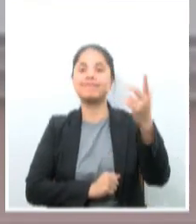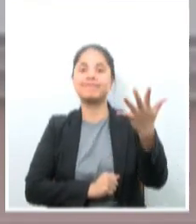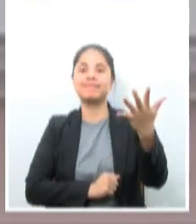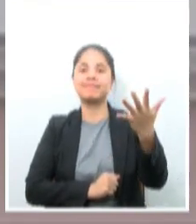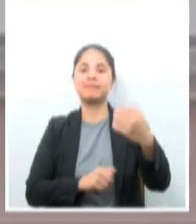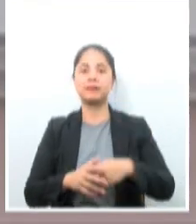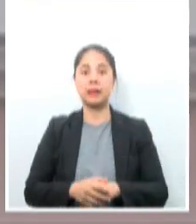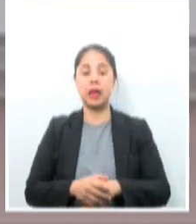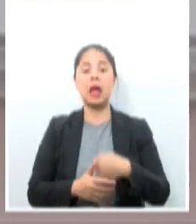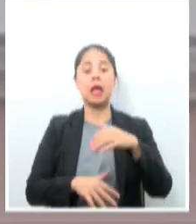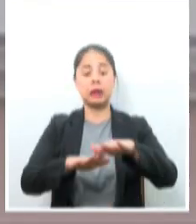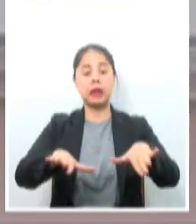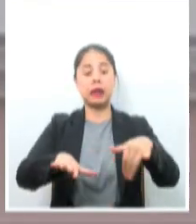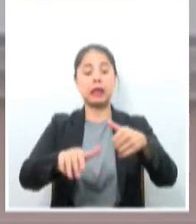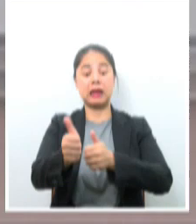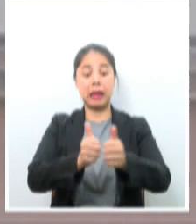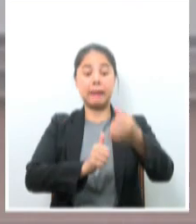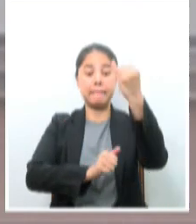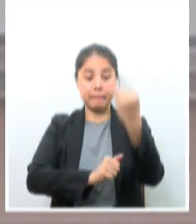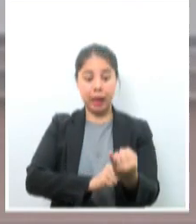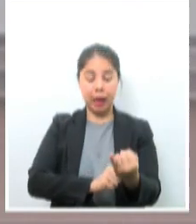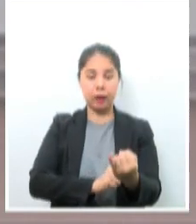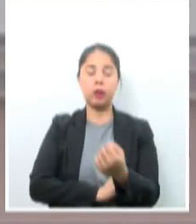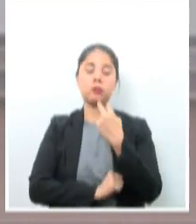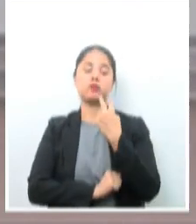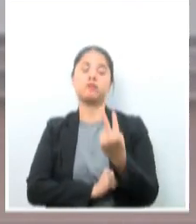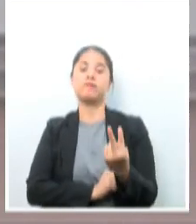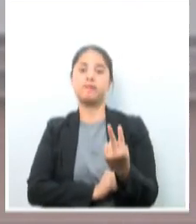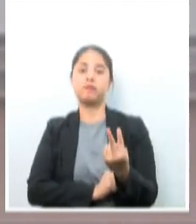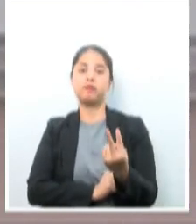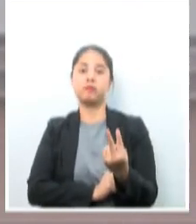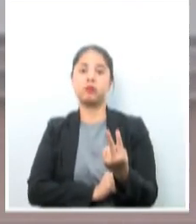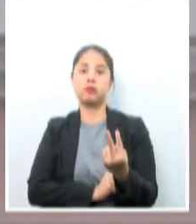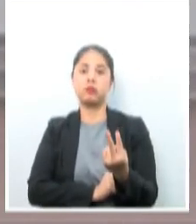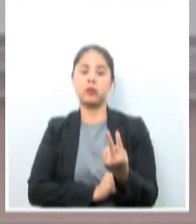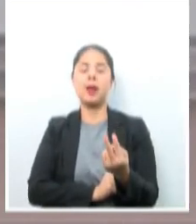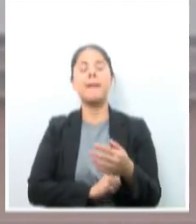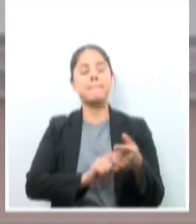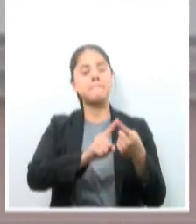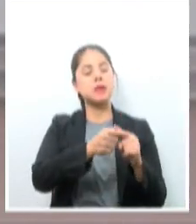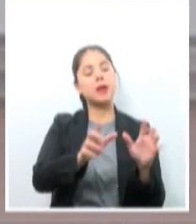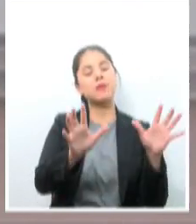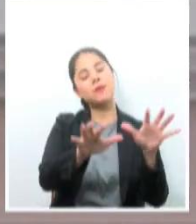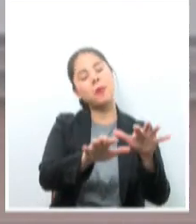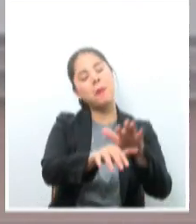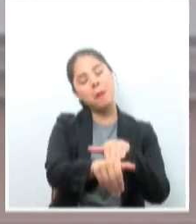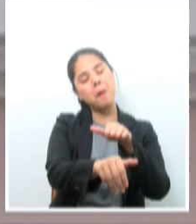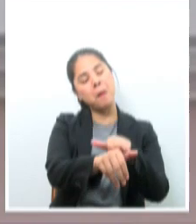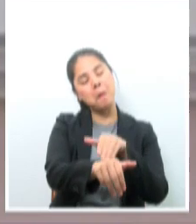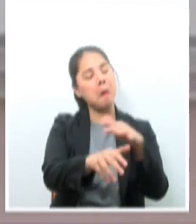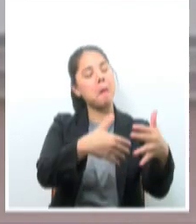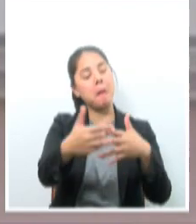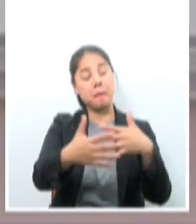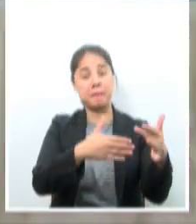ลานักเรียนแพ้นะครับการได้เห็นนักเรียนช่วยกันปลอบกันไม่เป็นไรนะเ